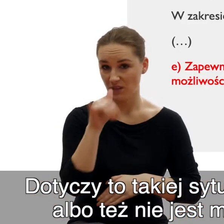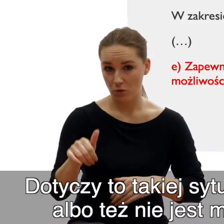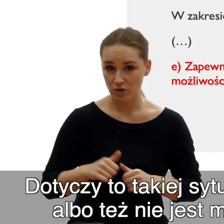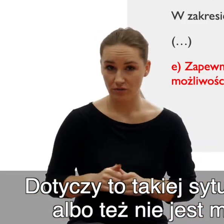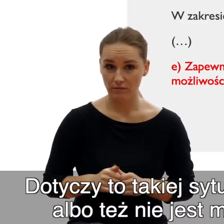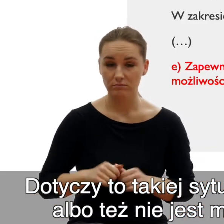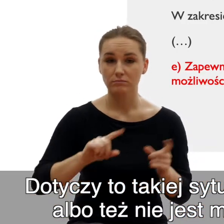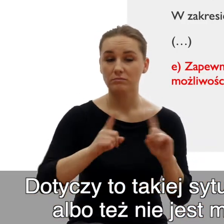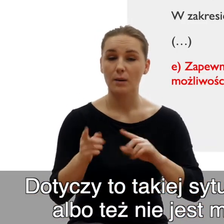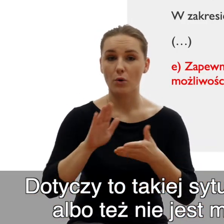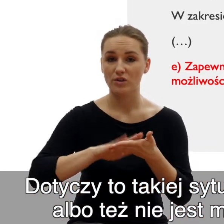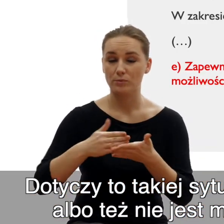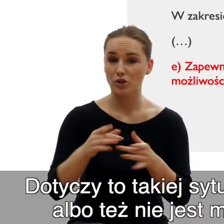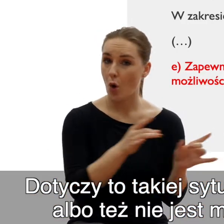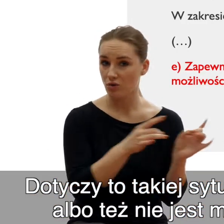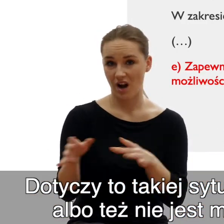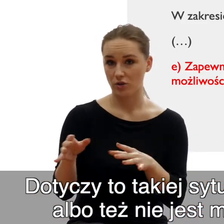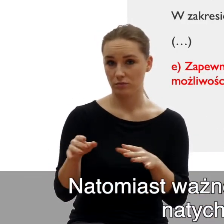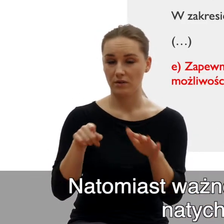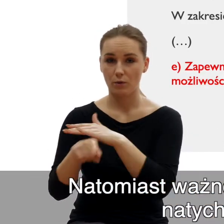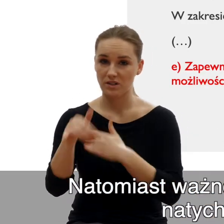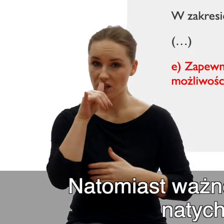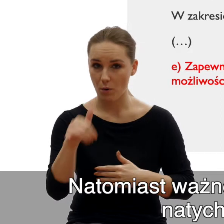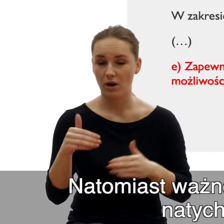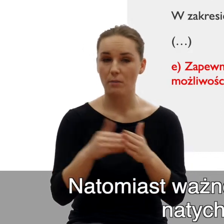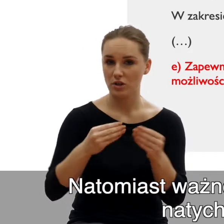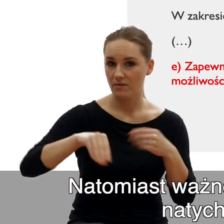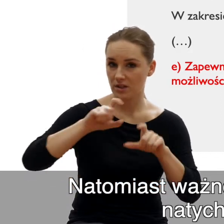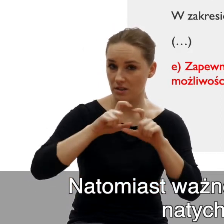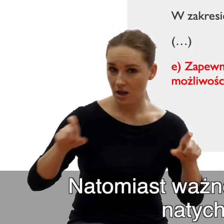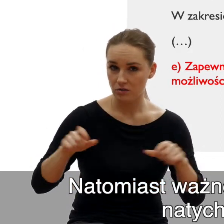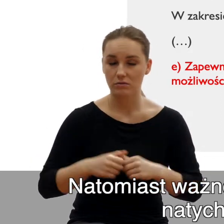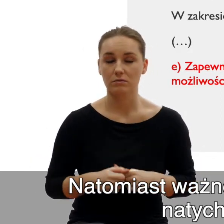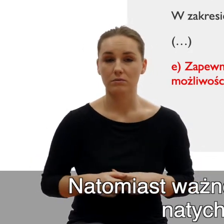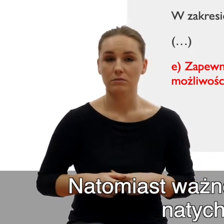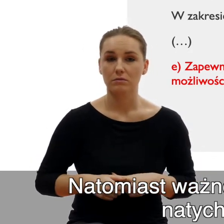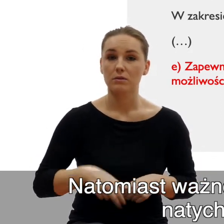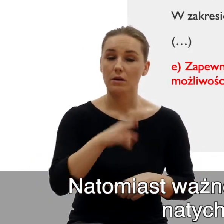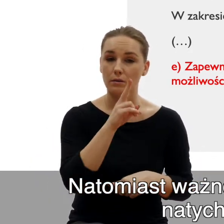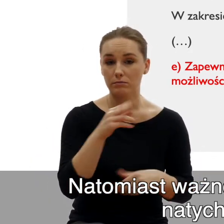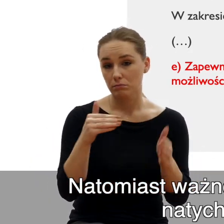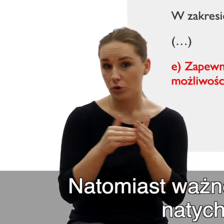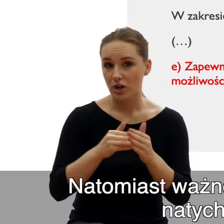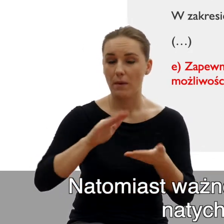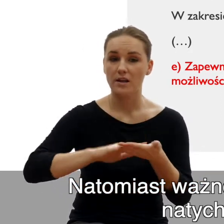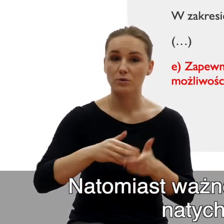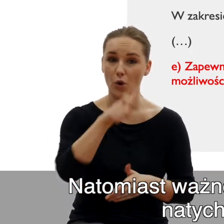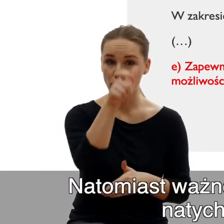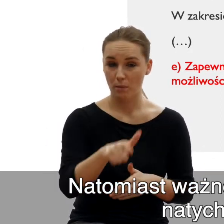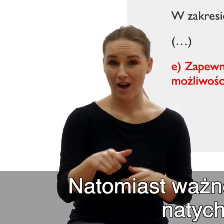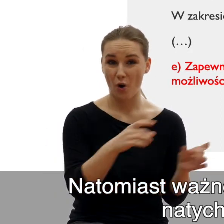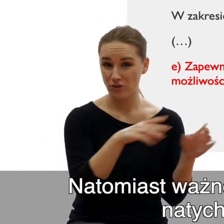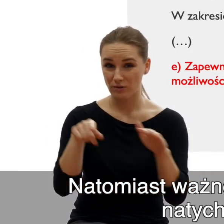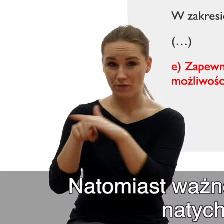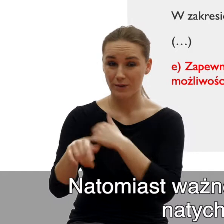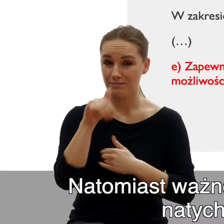możliwa natychmiast i może zająć więcej czasu, natomiast ważne jest, aby ktoś, kto nie może się ewakuować natychmiast,